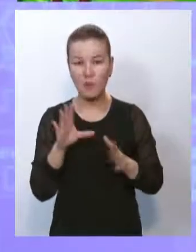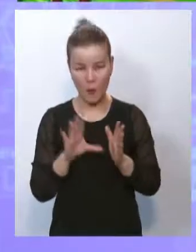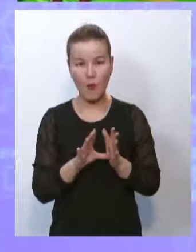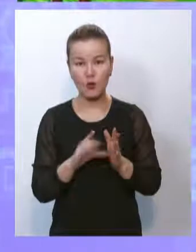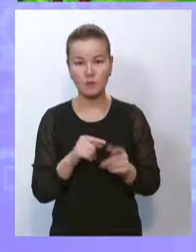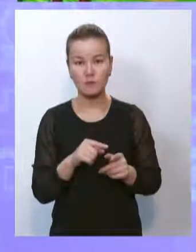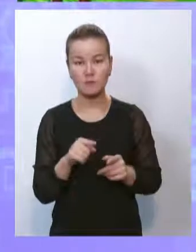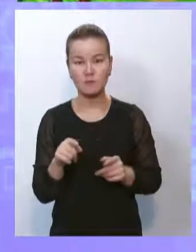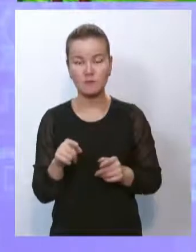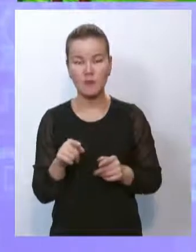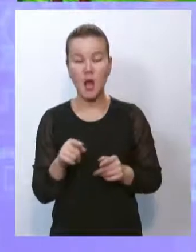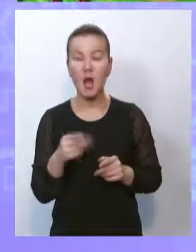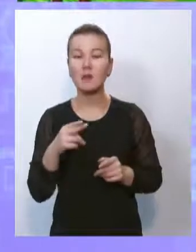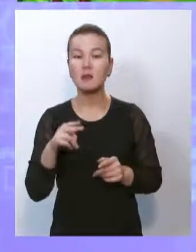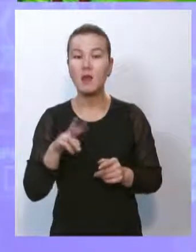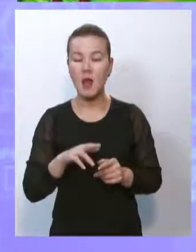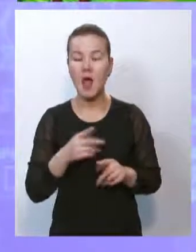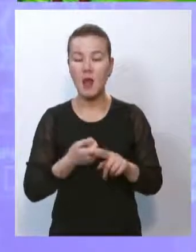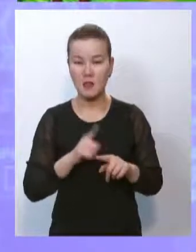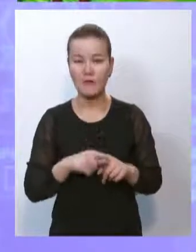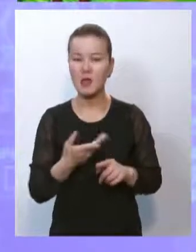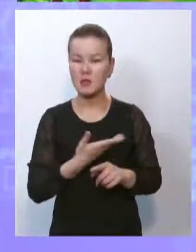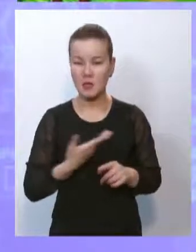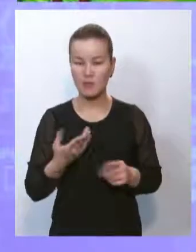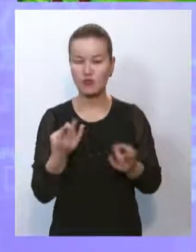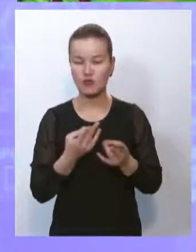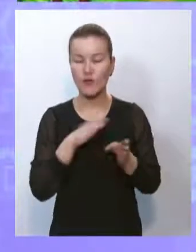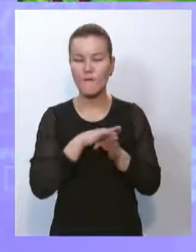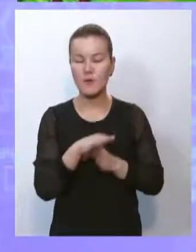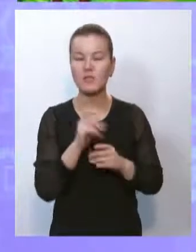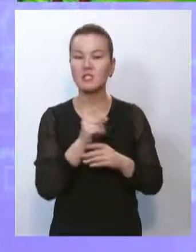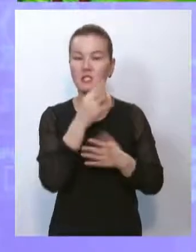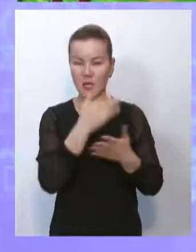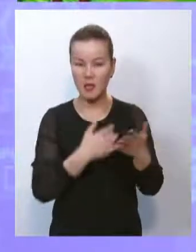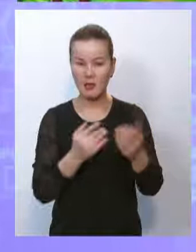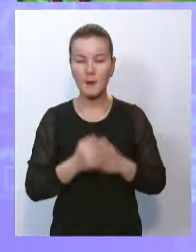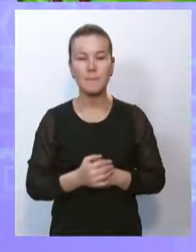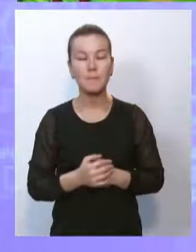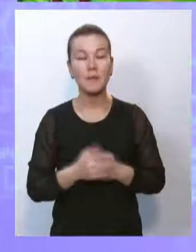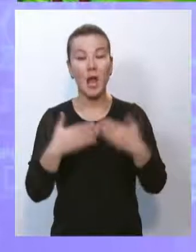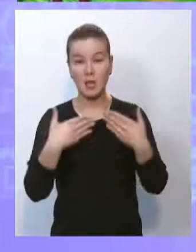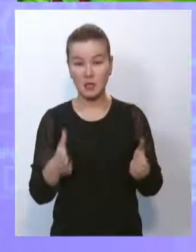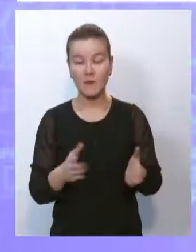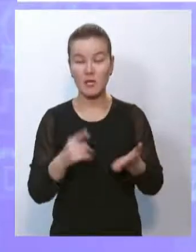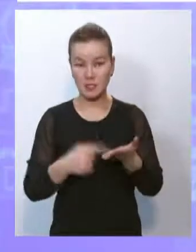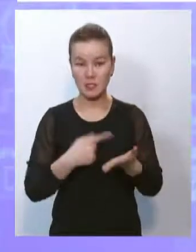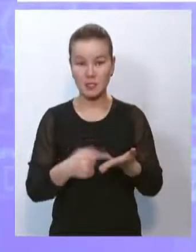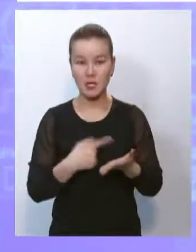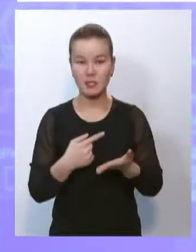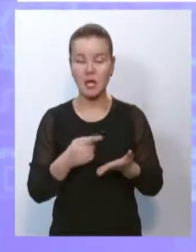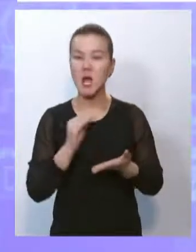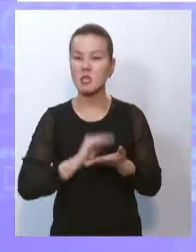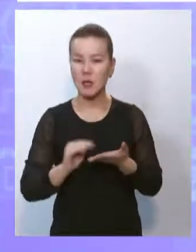для этого нам надо выполнить задание открывайте тетради